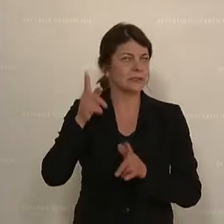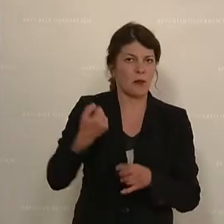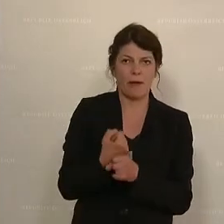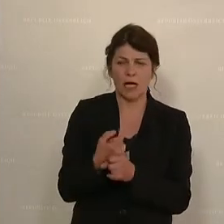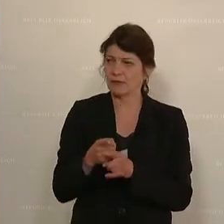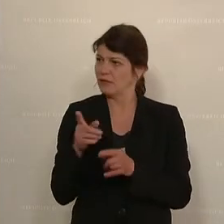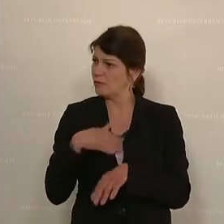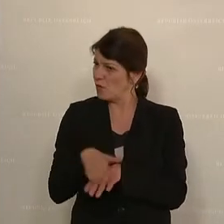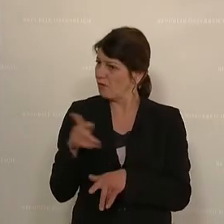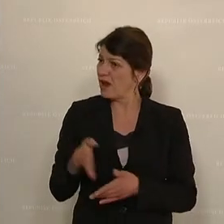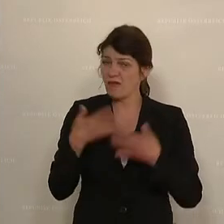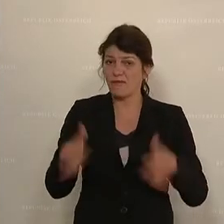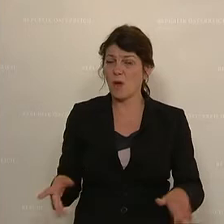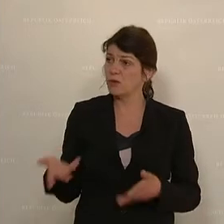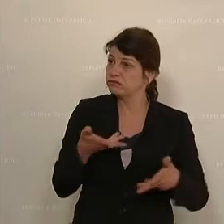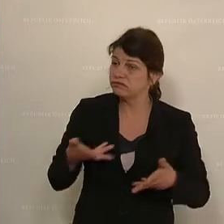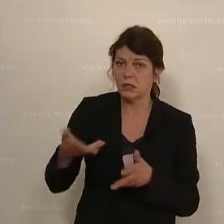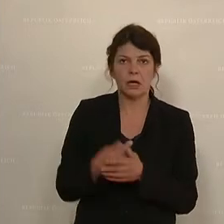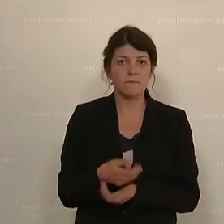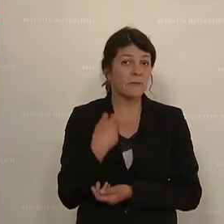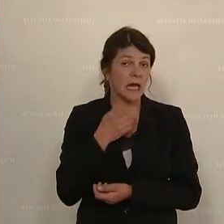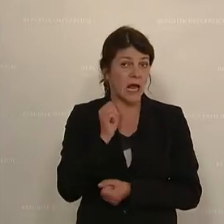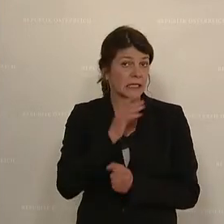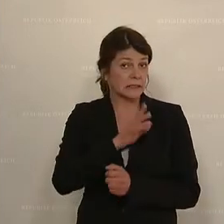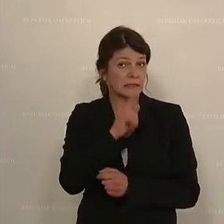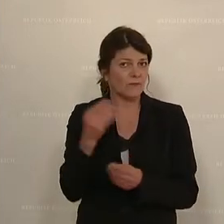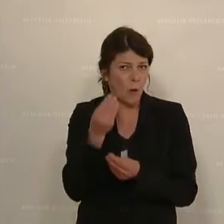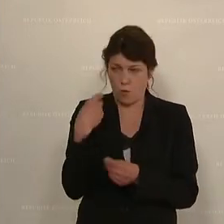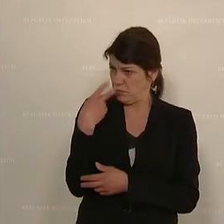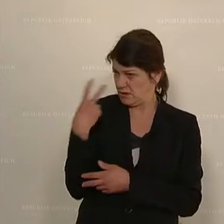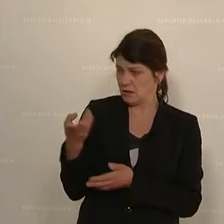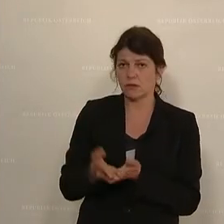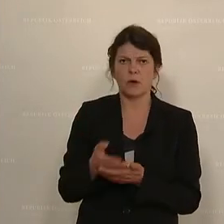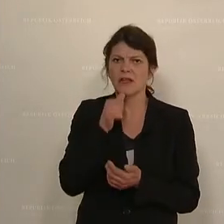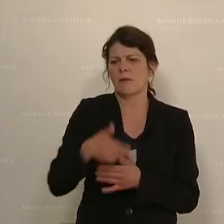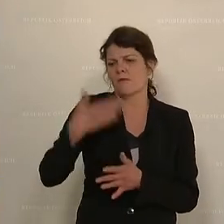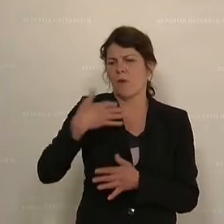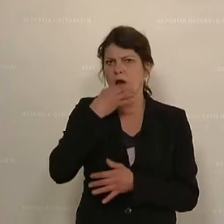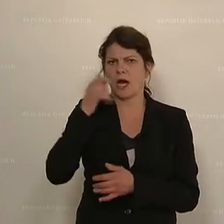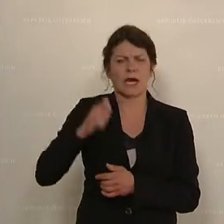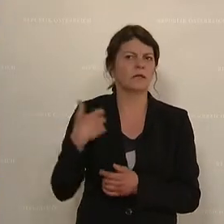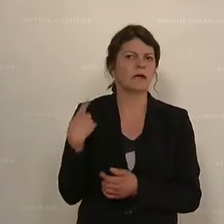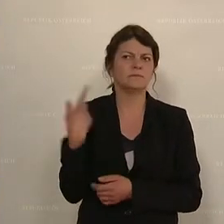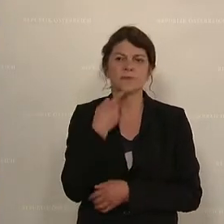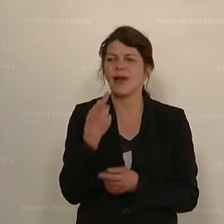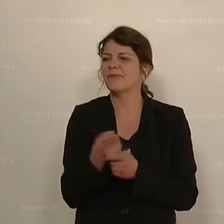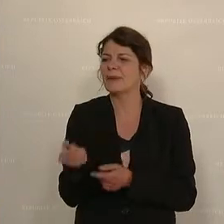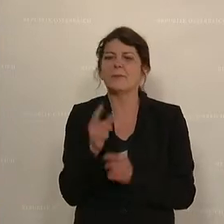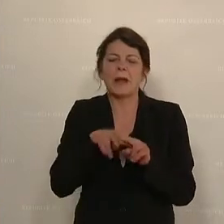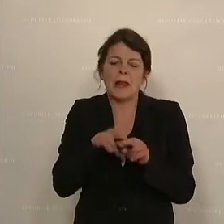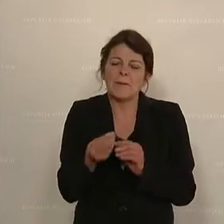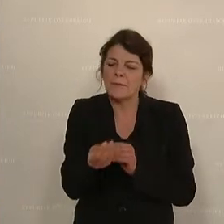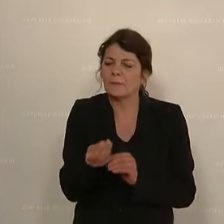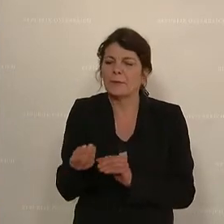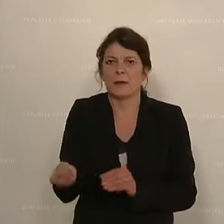Ich sage Ihnen auch gerne, warum ich es ideen- und hilflos finde. Nicht jetzt, weil mein Vorredner das als Tropfen auf den heißen